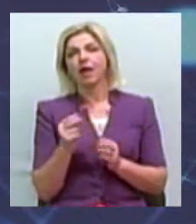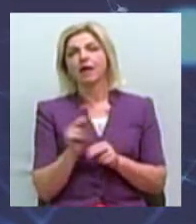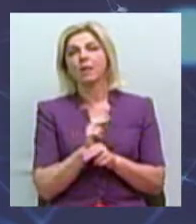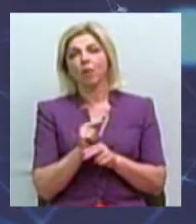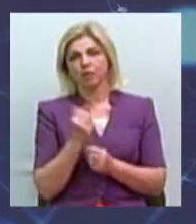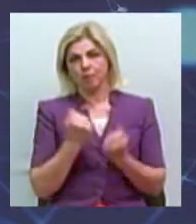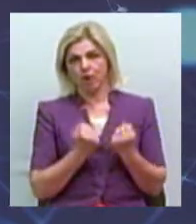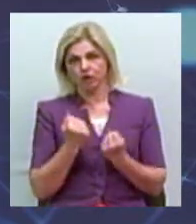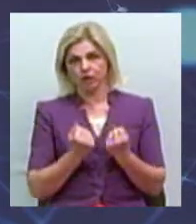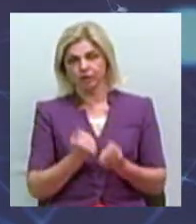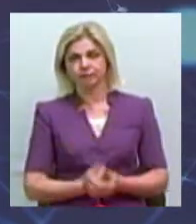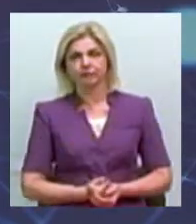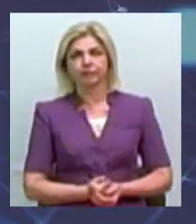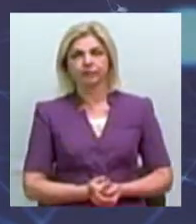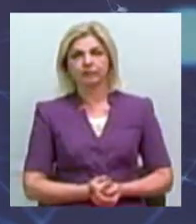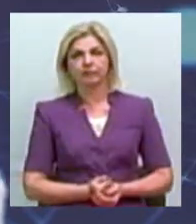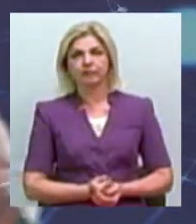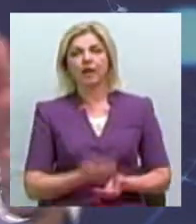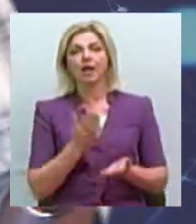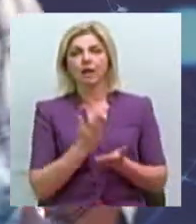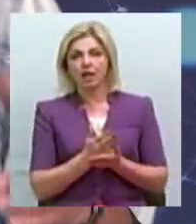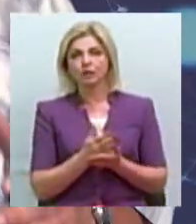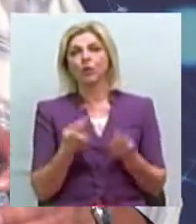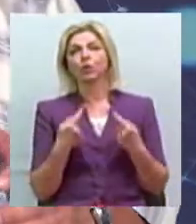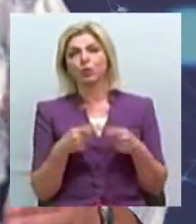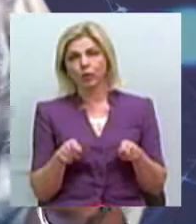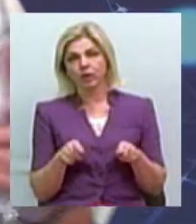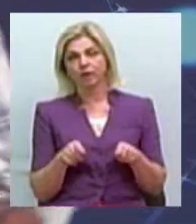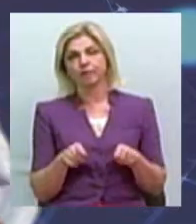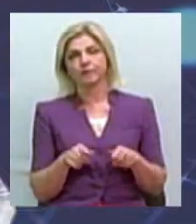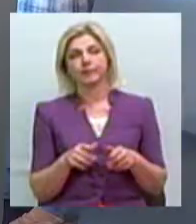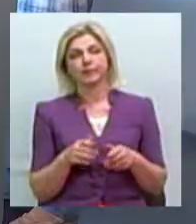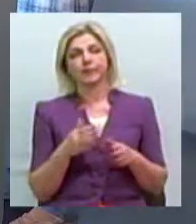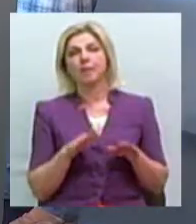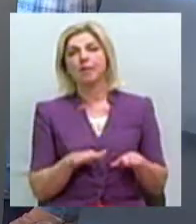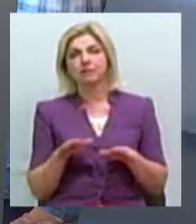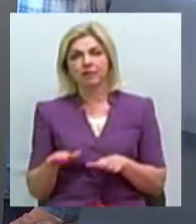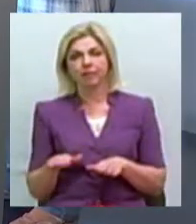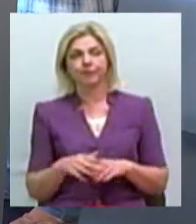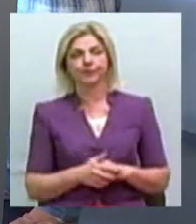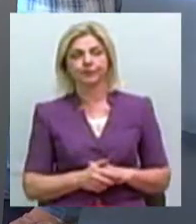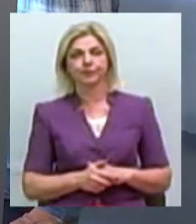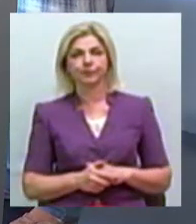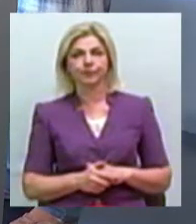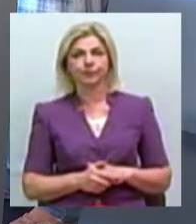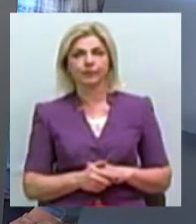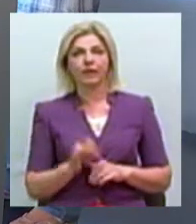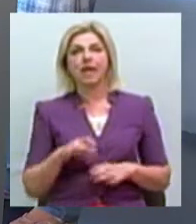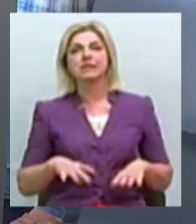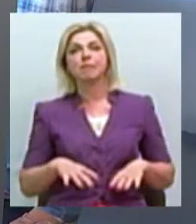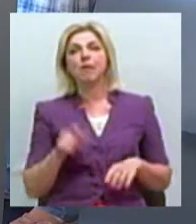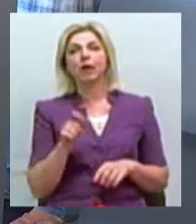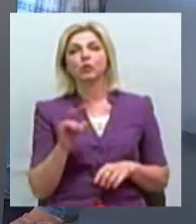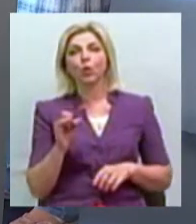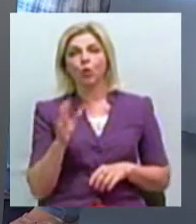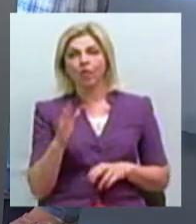машины. Вот. Есть и другие, там, скажем, места. И инспекторов,